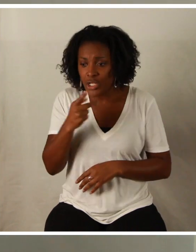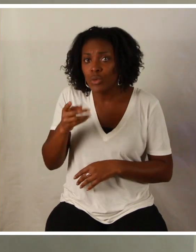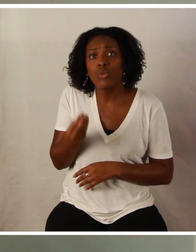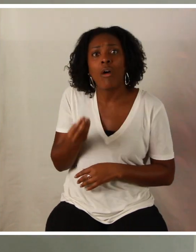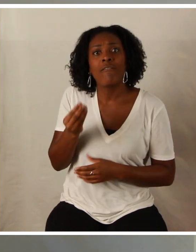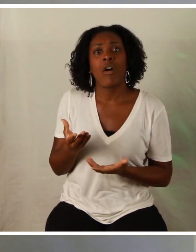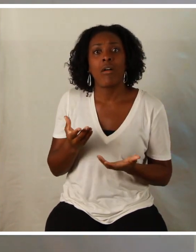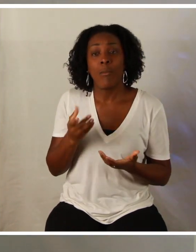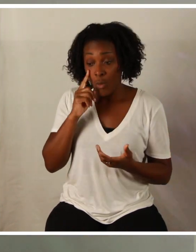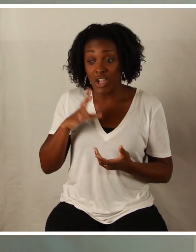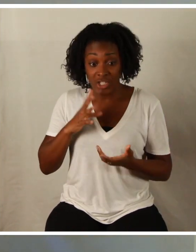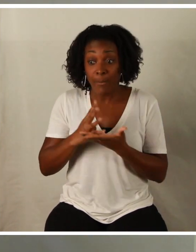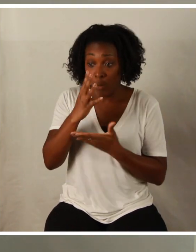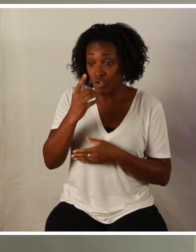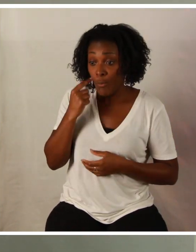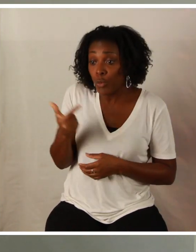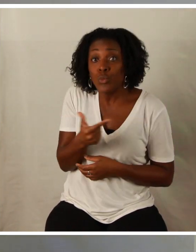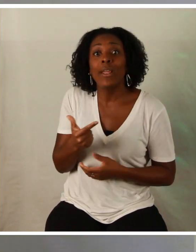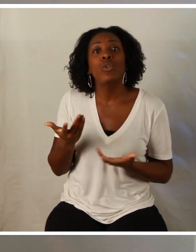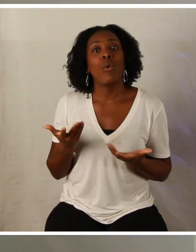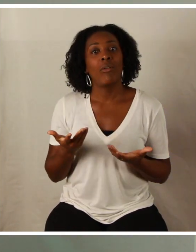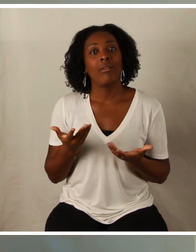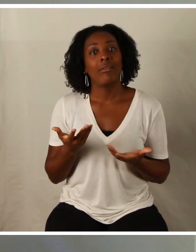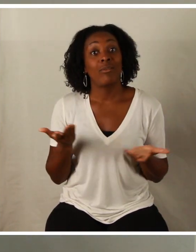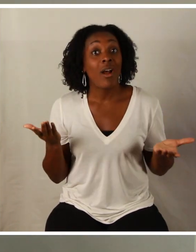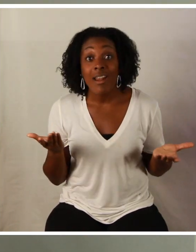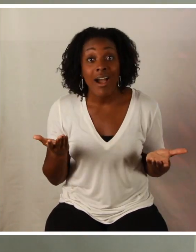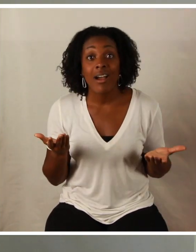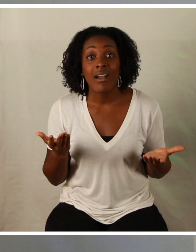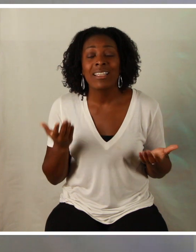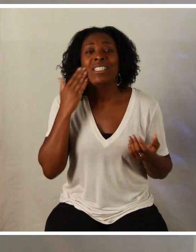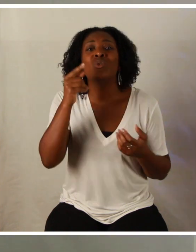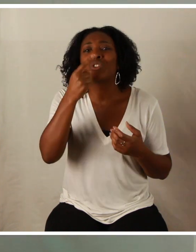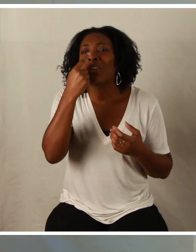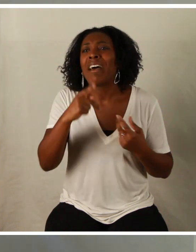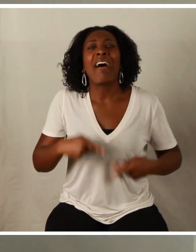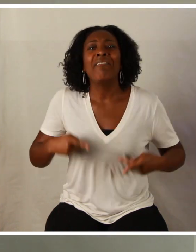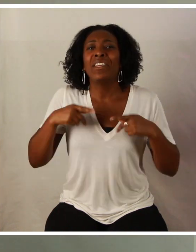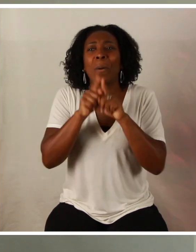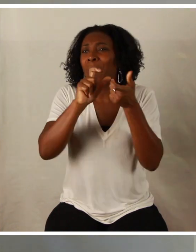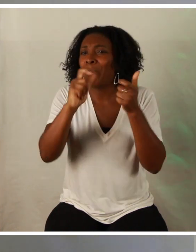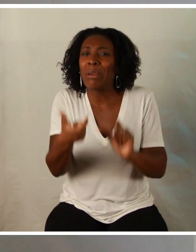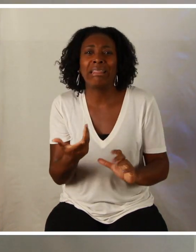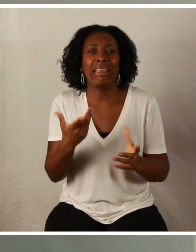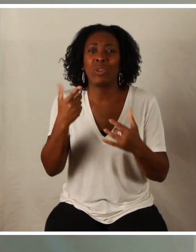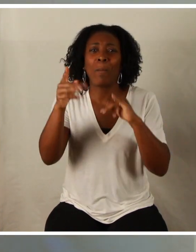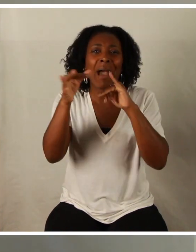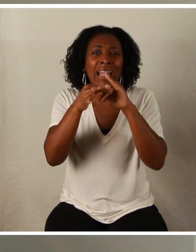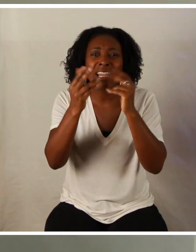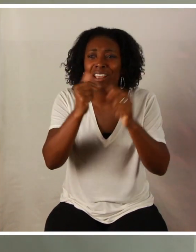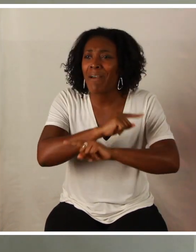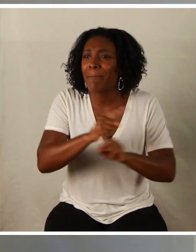l'enfant, parce que j'ai des projets encore. » J'aimerais te dire que même si tout est ruiné dans ta vie aujourd'hui, que ton